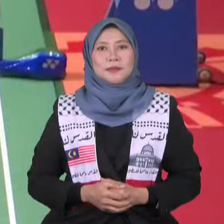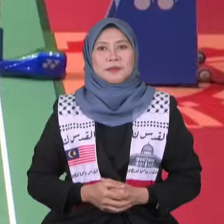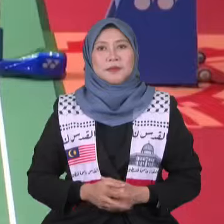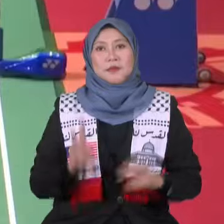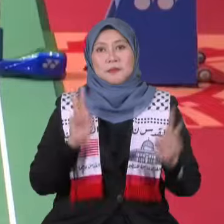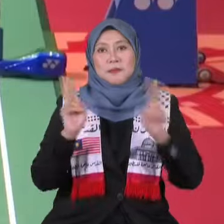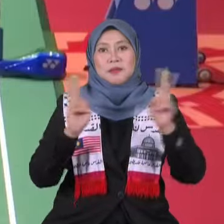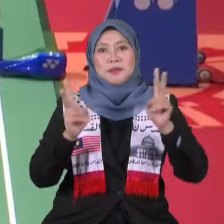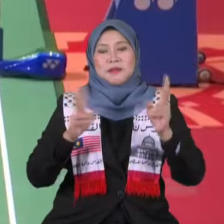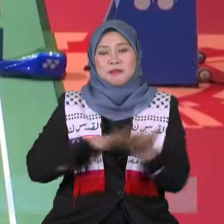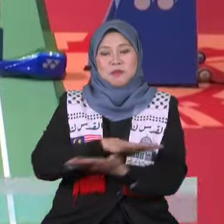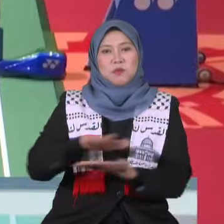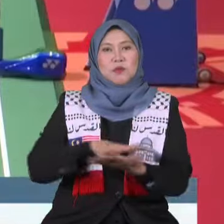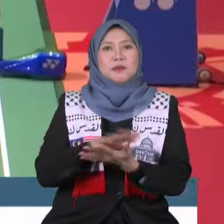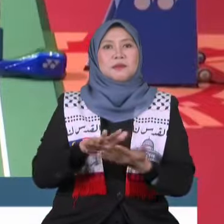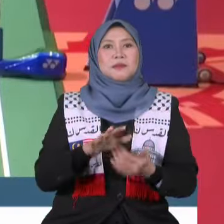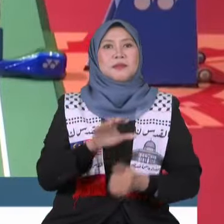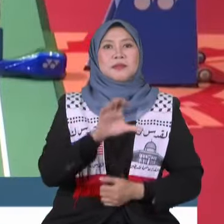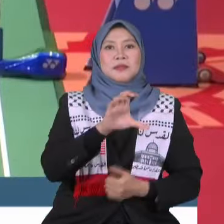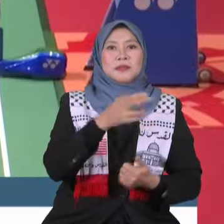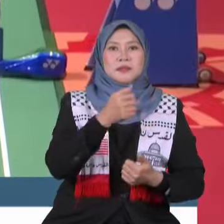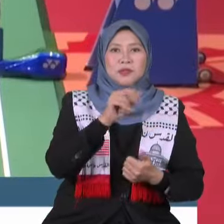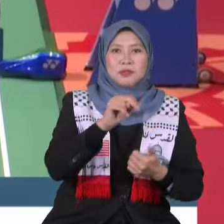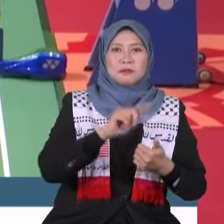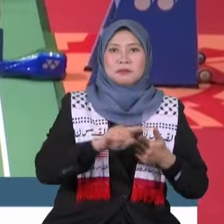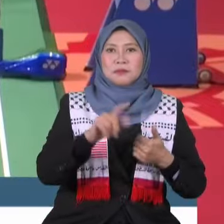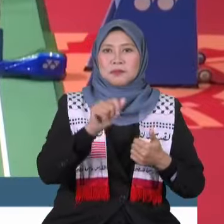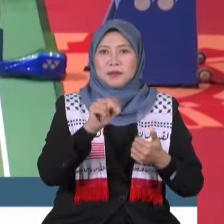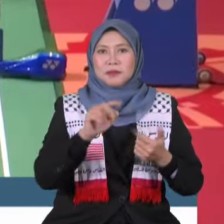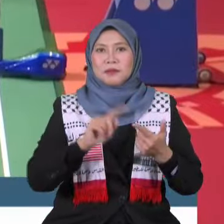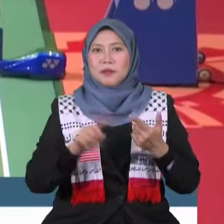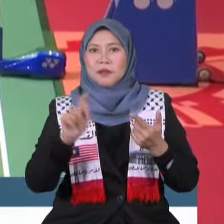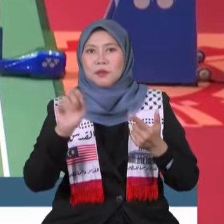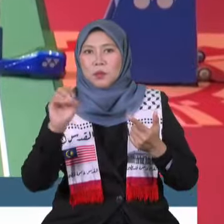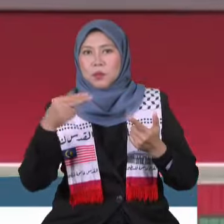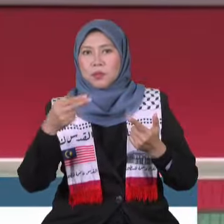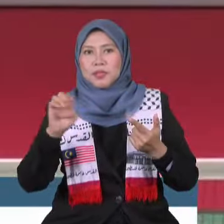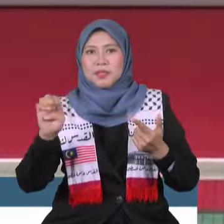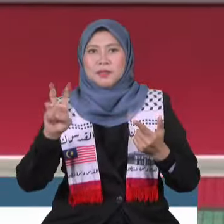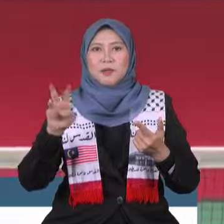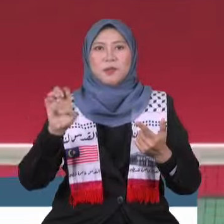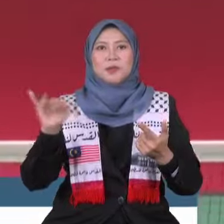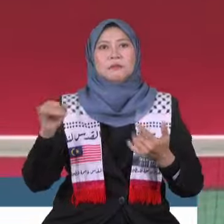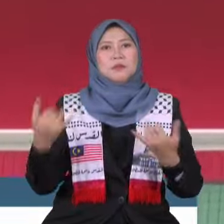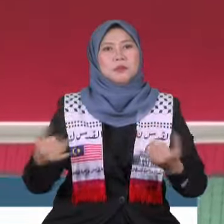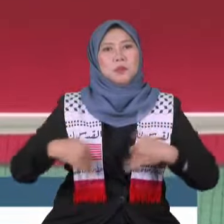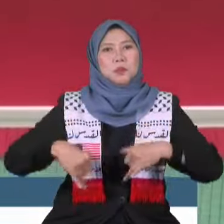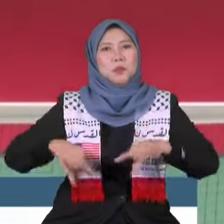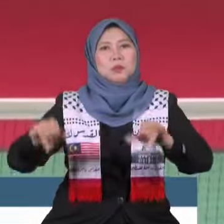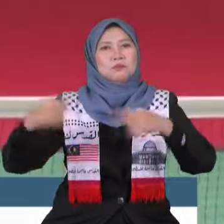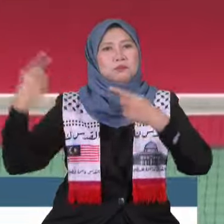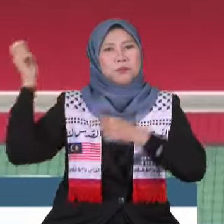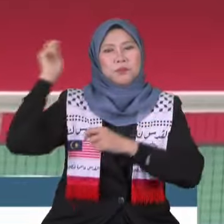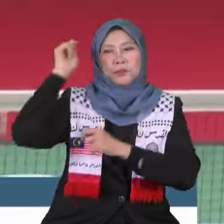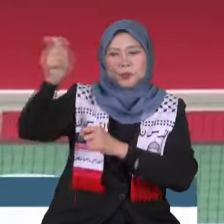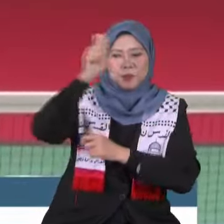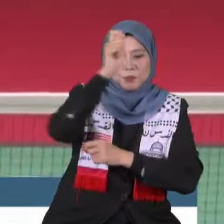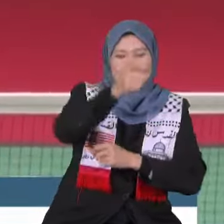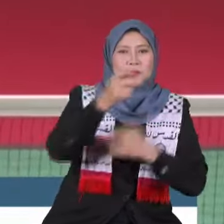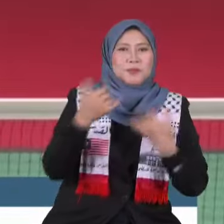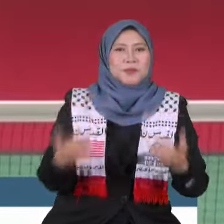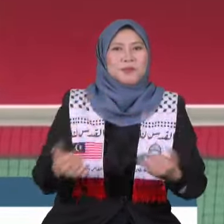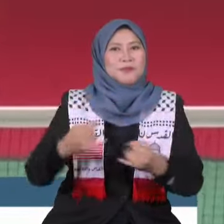Dalam pada itu, pasangan bergu campuran negara Cheng Tan Ji To Yi Wei turut meneruskan aksi konsisten apabila berjaya menempah slot suku akhir